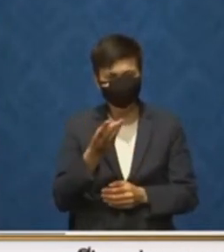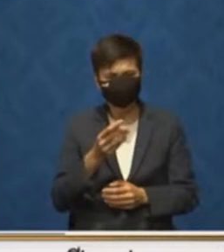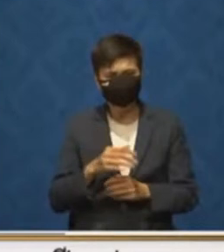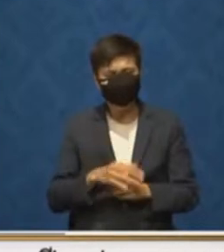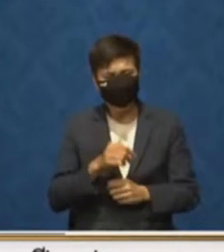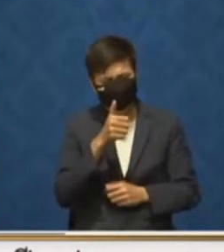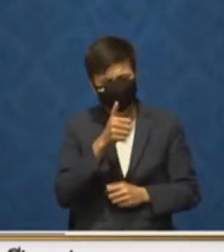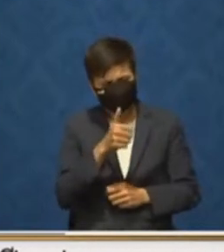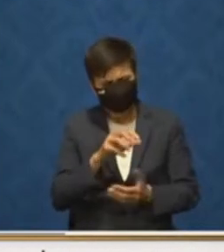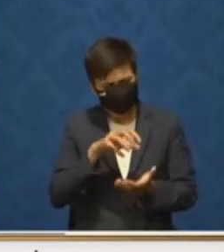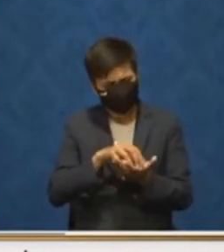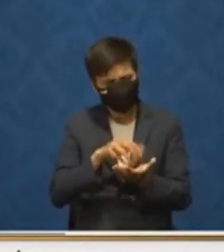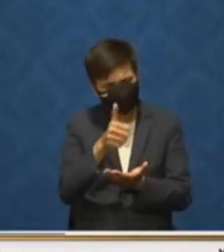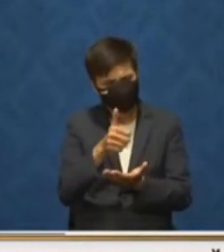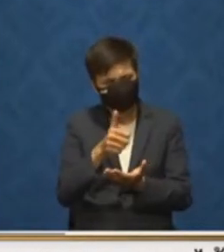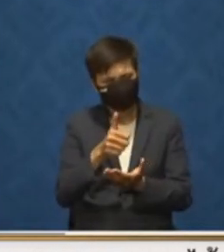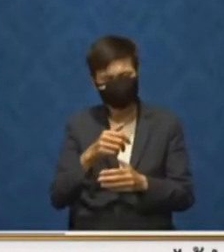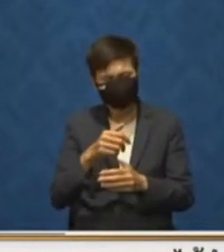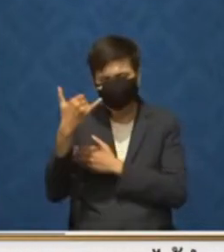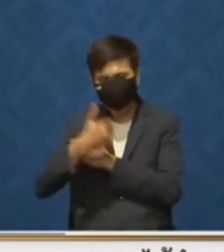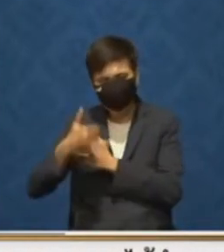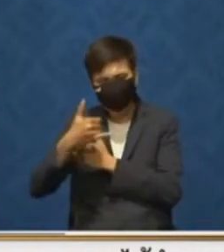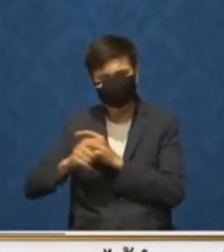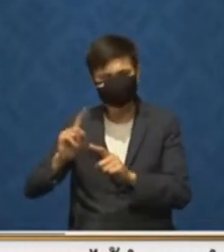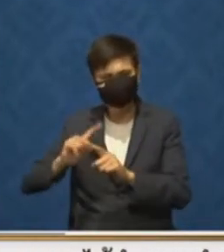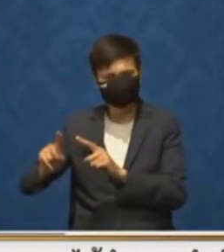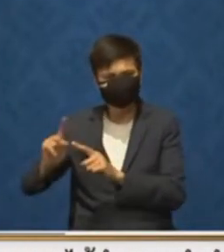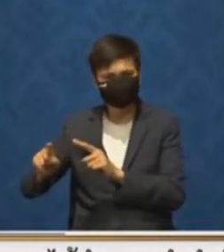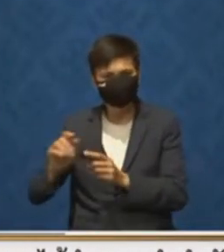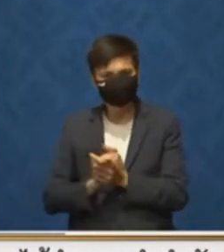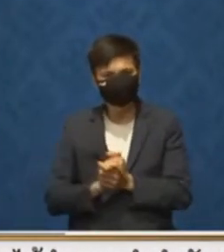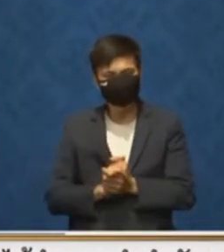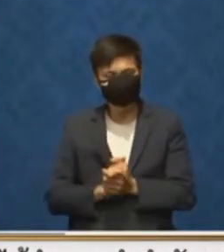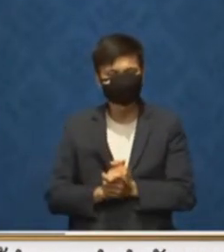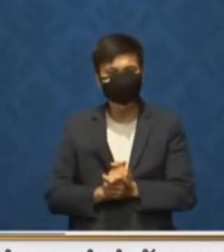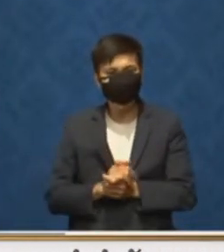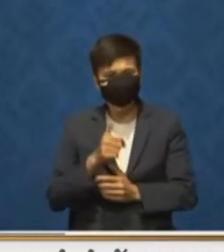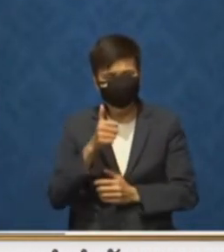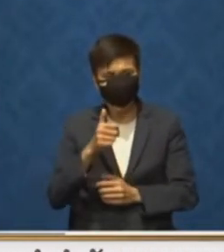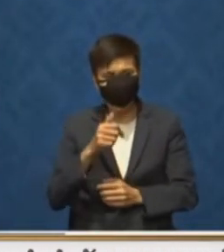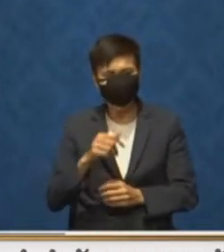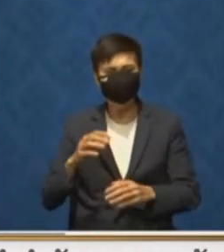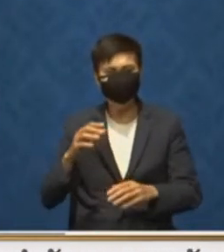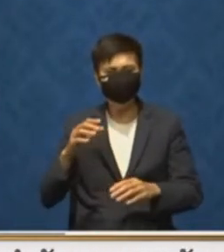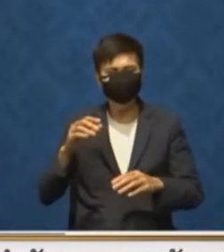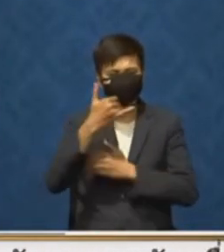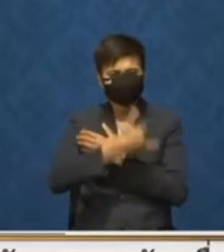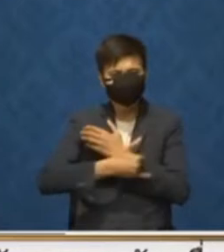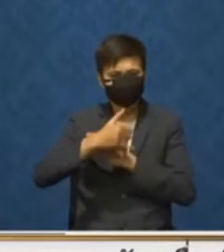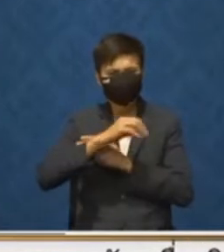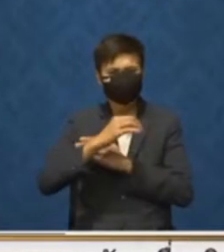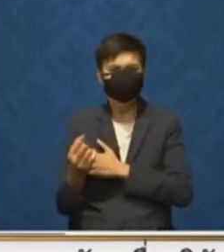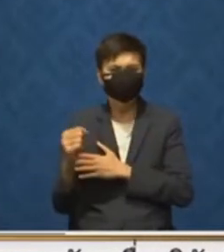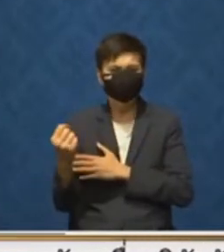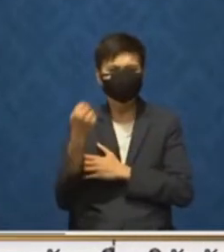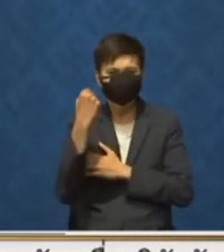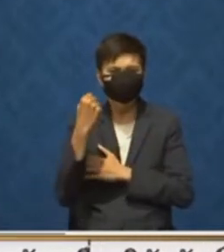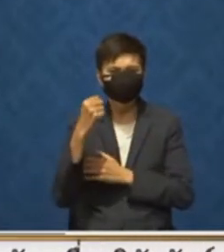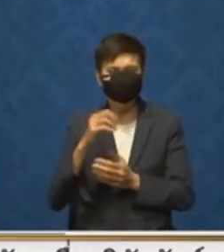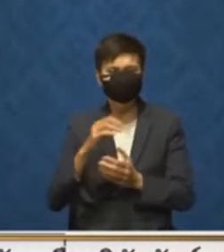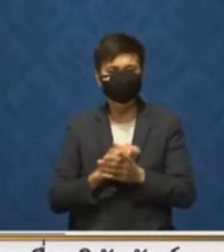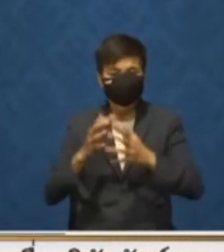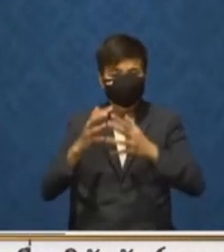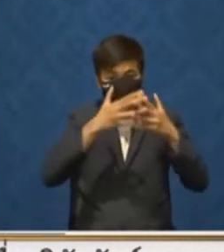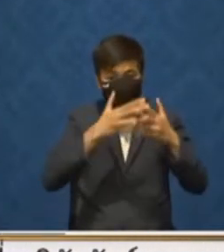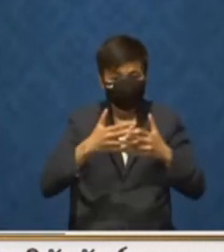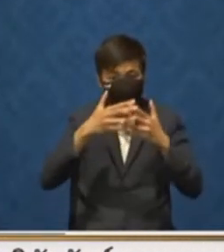ประเทศรวมถึงดีกว่าประเทศมหาอำนาจทางเศรษฐกิจหลายประเทศในโลกสหรัฐอเมริกาท่าน